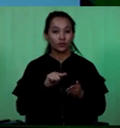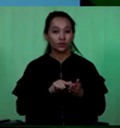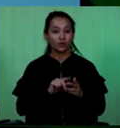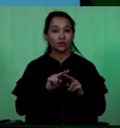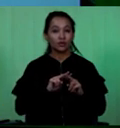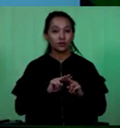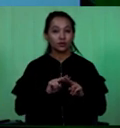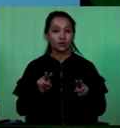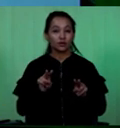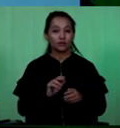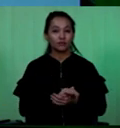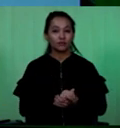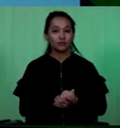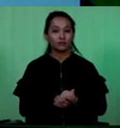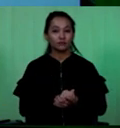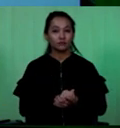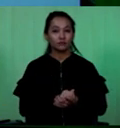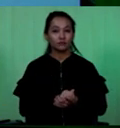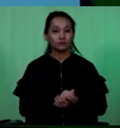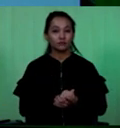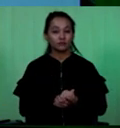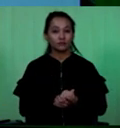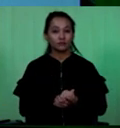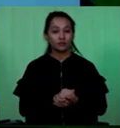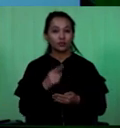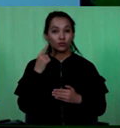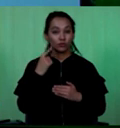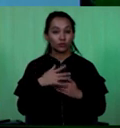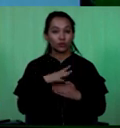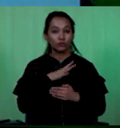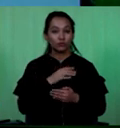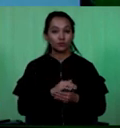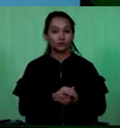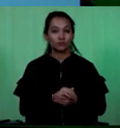437 kilometrga teng. Tushunarli bo'ldimi?